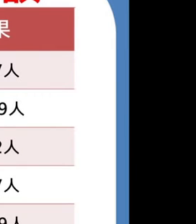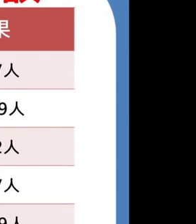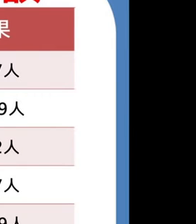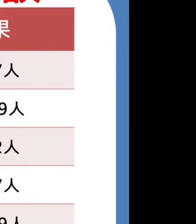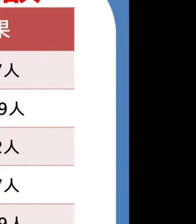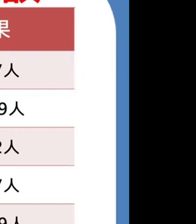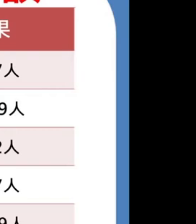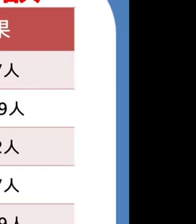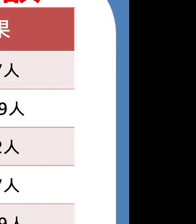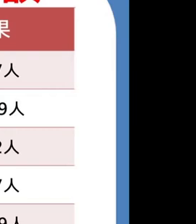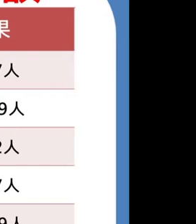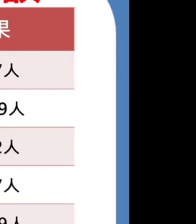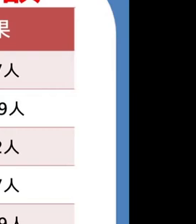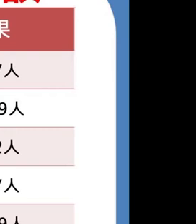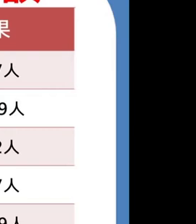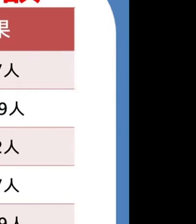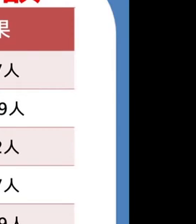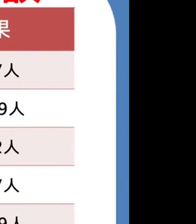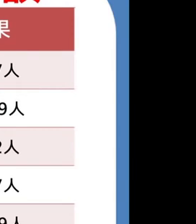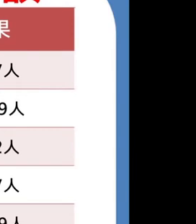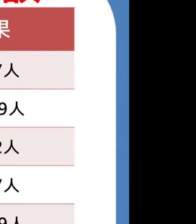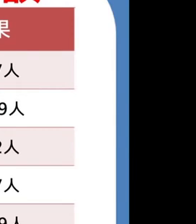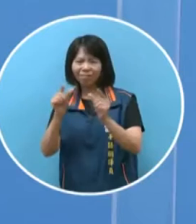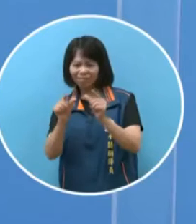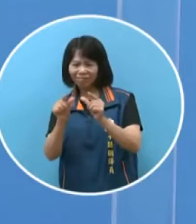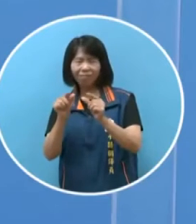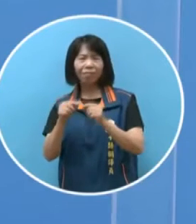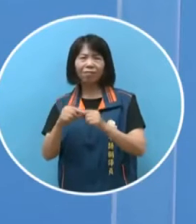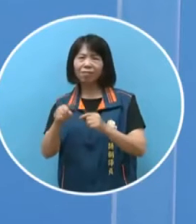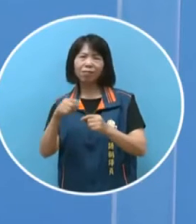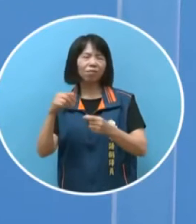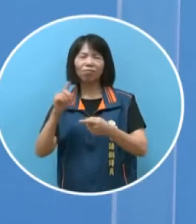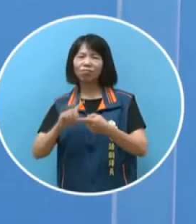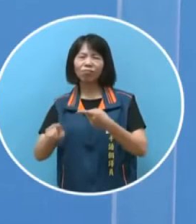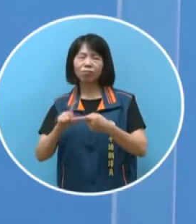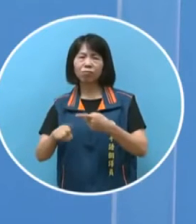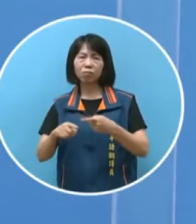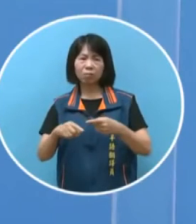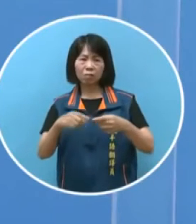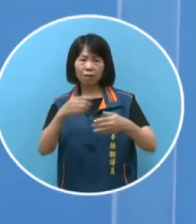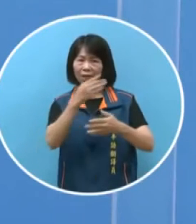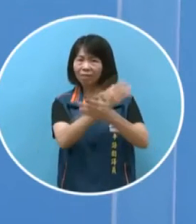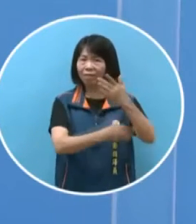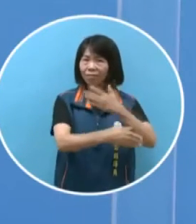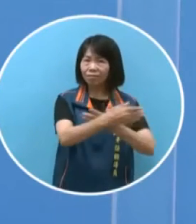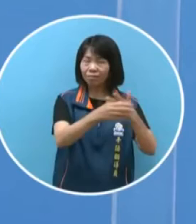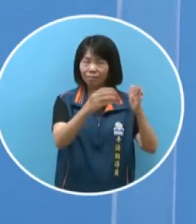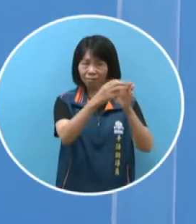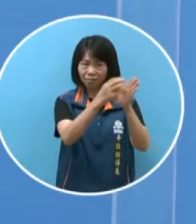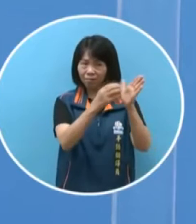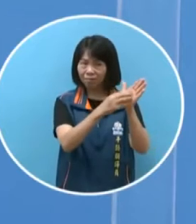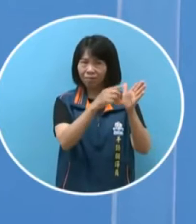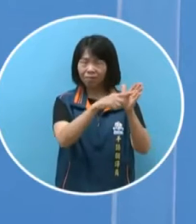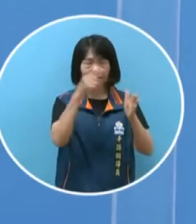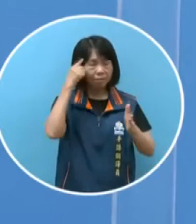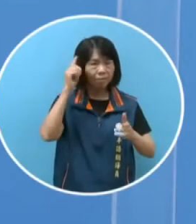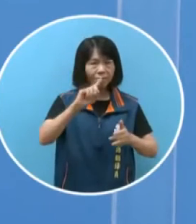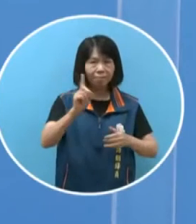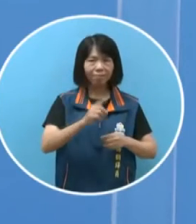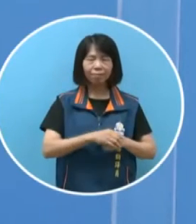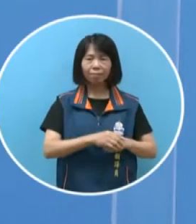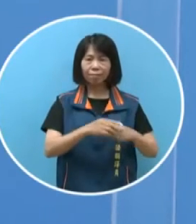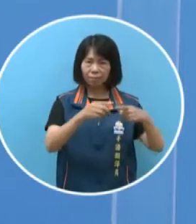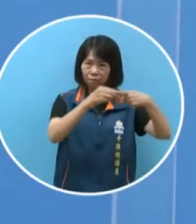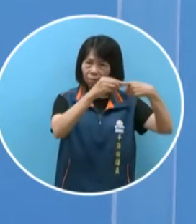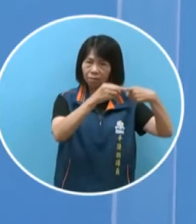书长张义华话锋一转，对于民进党主席特助洪耀南在脸书嘲讽花莲民众，痛批表